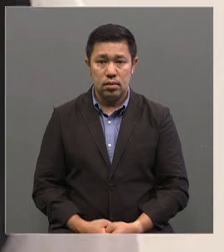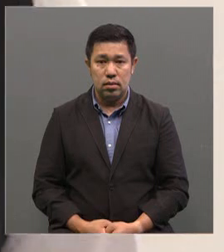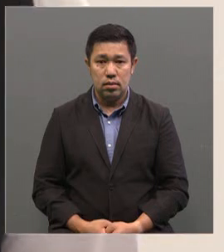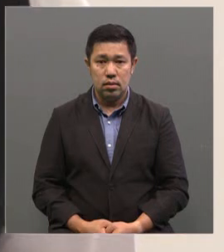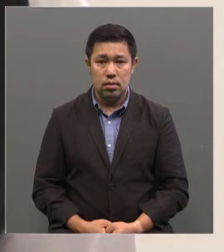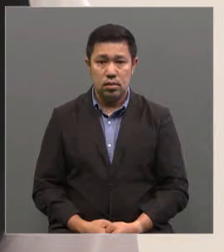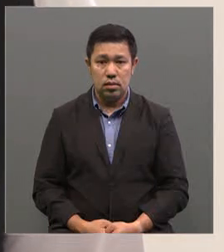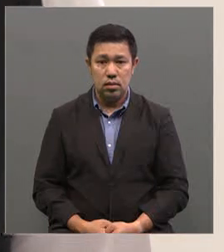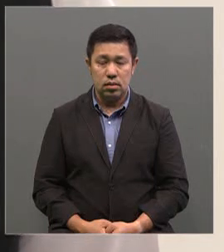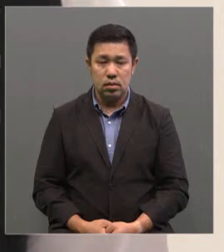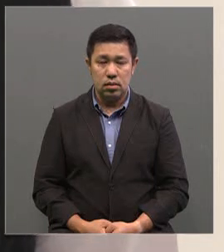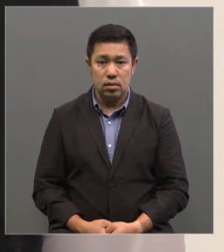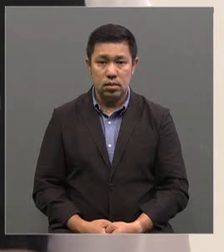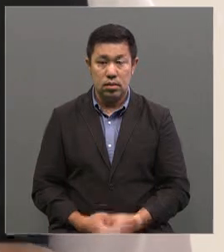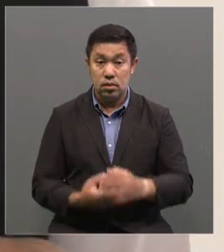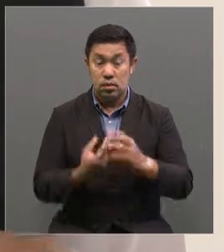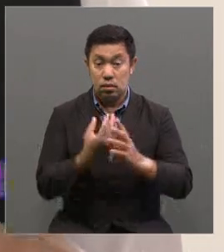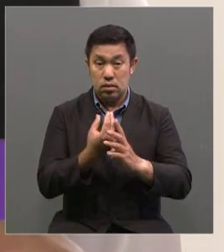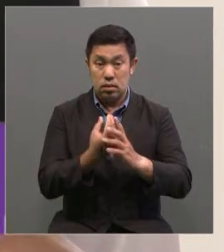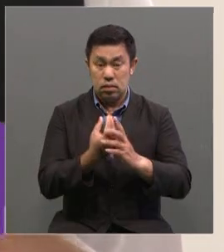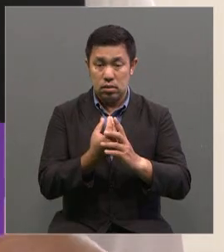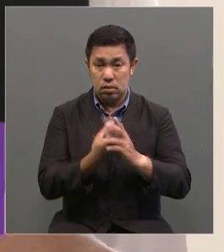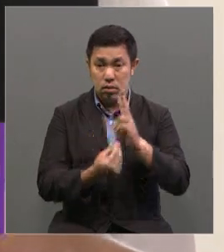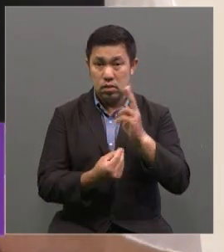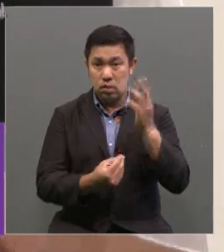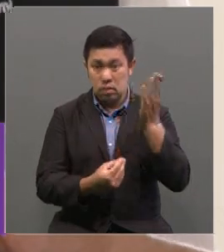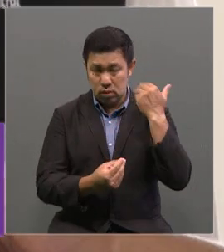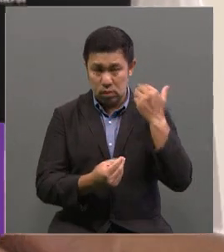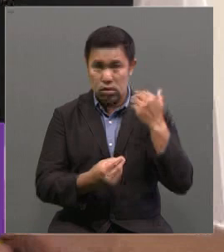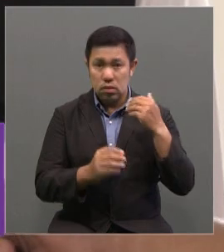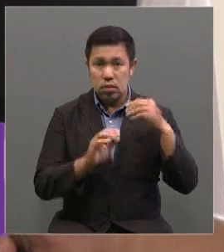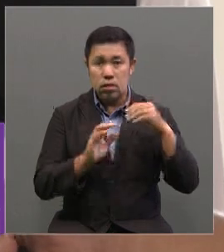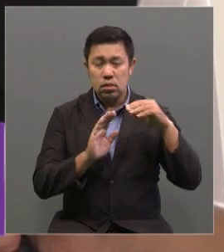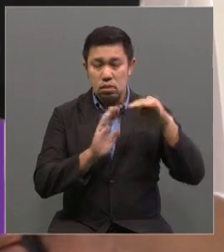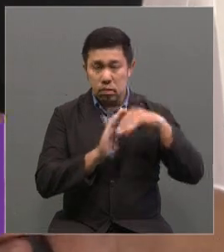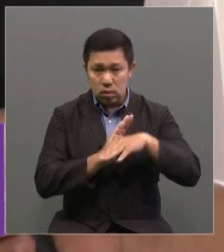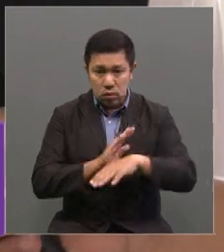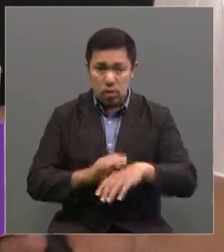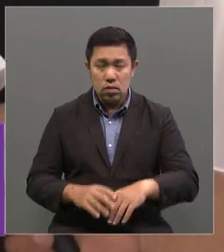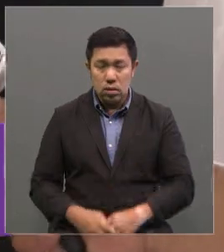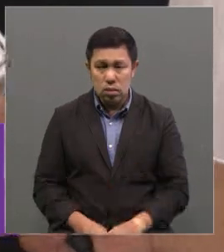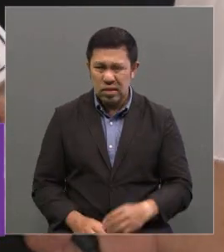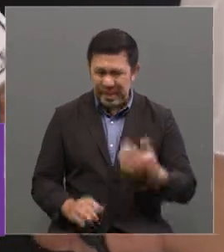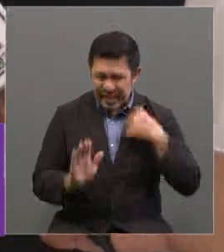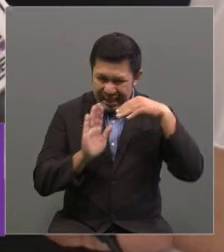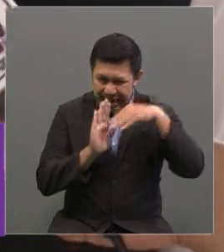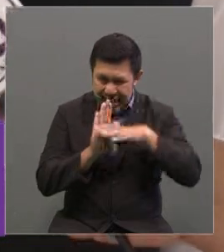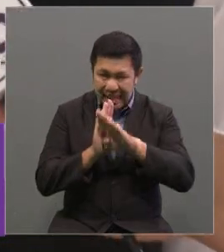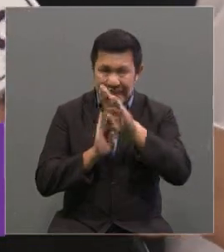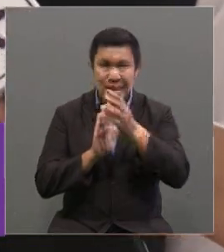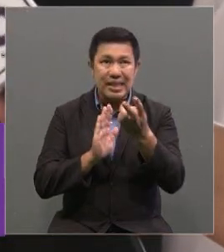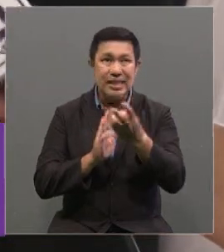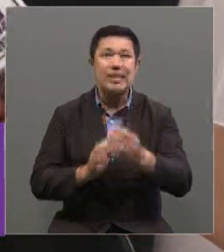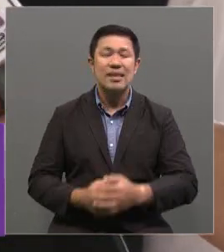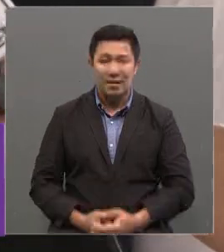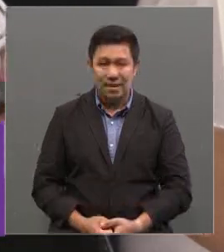ถ้าเทียบตอนช่วง 2-3ปีที่ผ่านมานะครับโควิด 19เนี่ยเราอยากลดลงค่อนข้างเยอะนะครับจนมีพีคเล็กๆเล็กน้อยมากนะถ้า